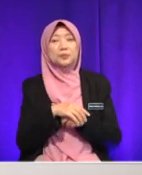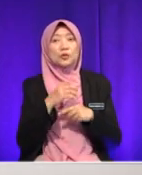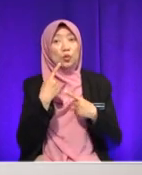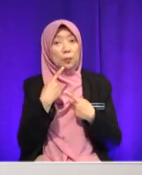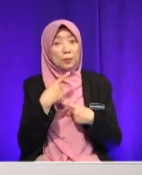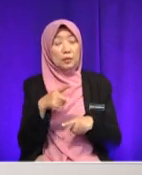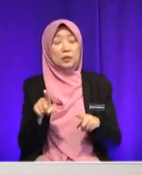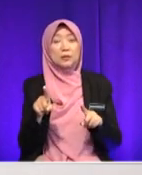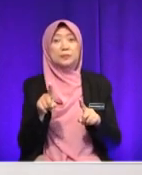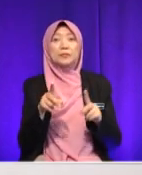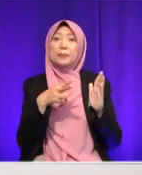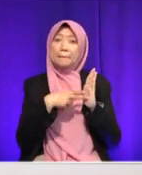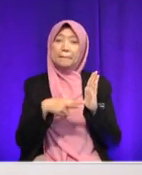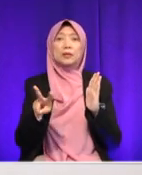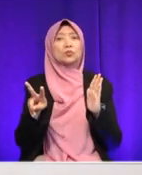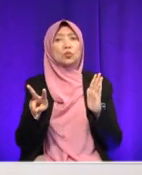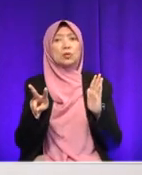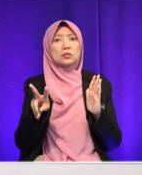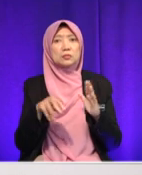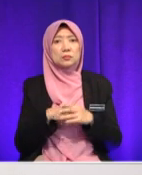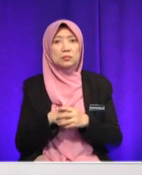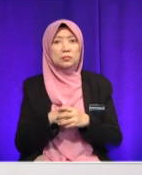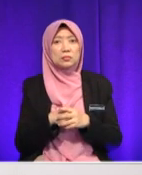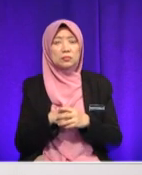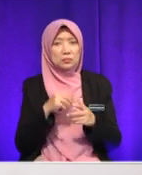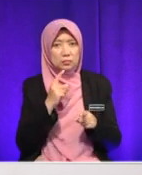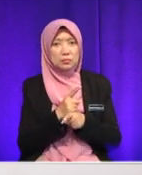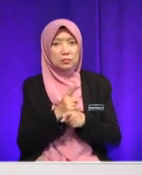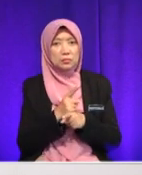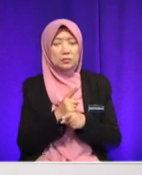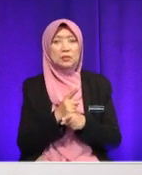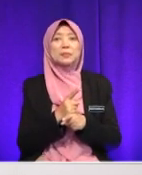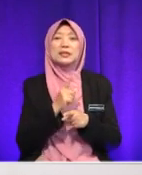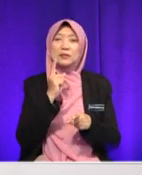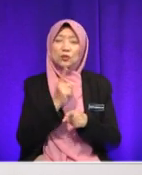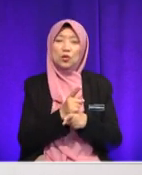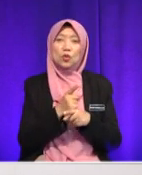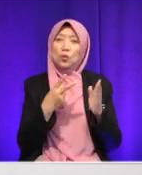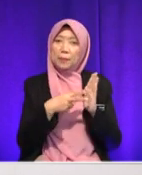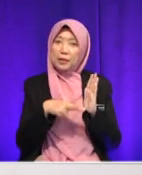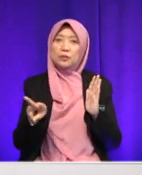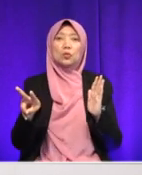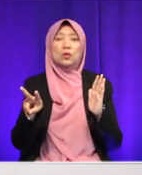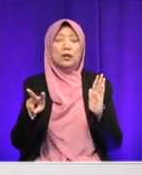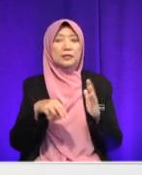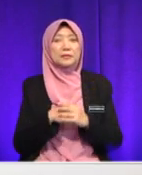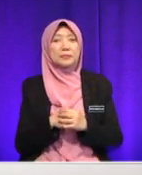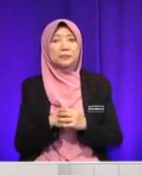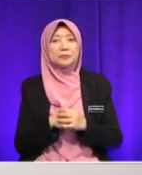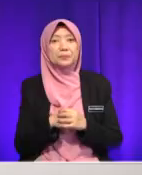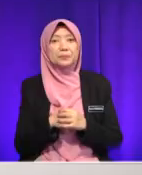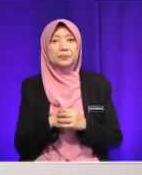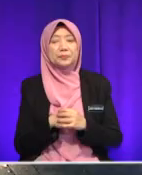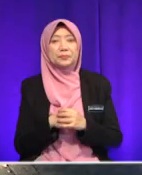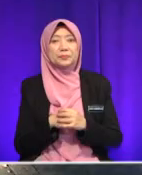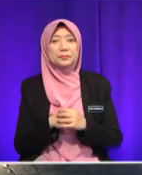Jawapan saya ialah pantulan. Pantulan. Betul, betul tak Nisa tadi? Betul. Pantulan. Baik. Okay,